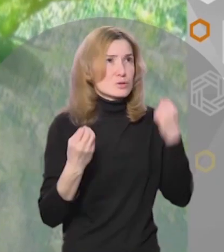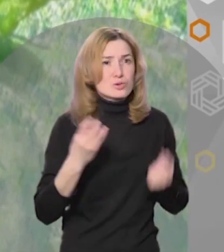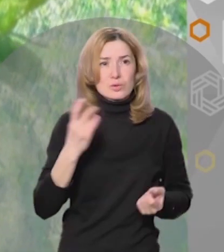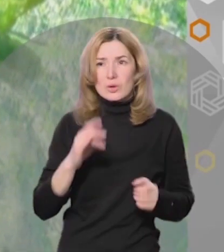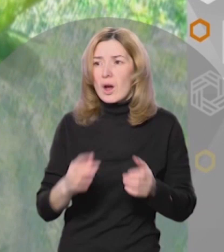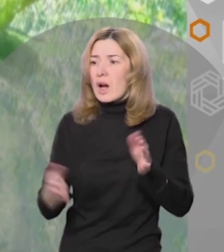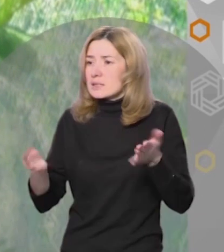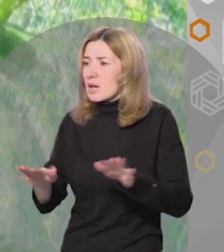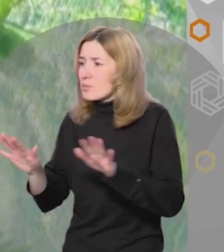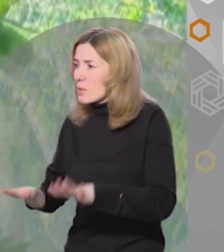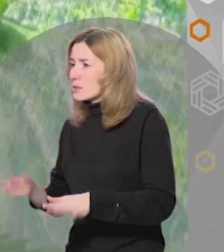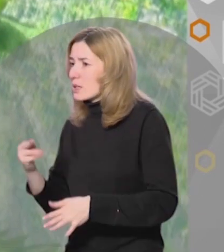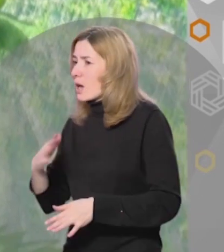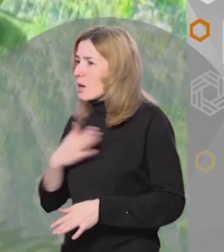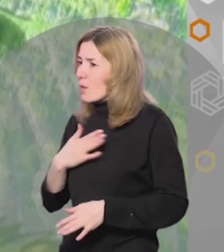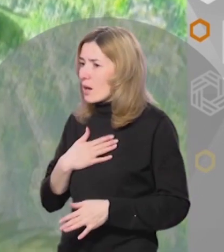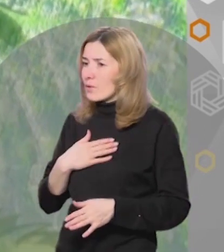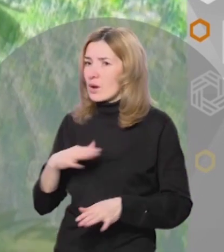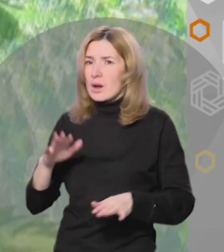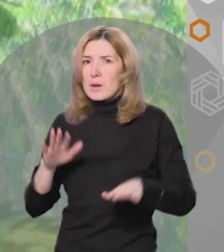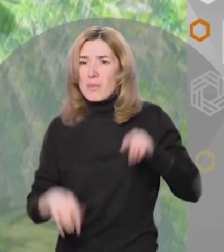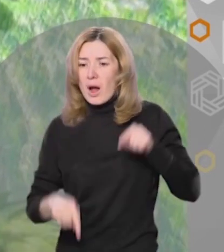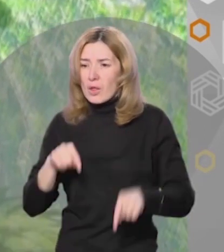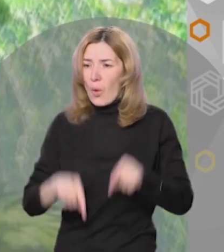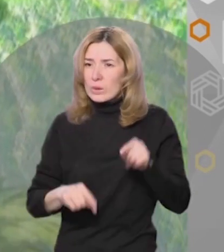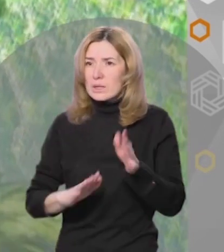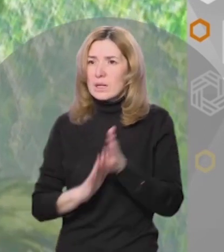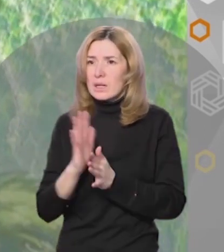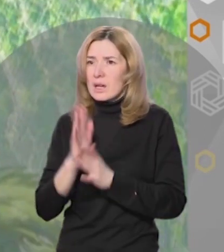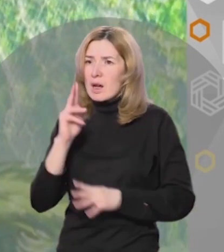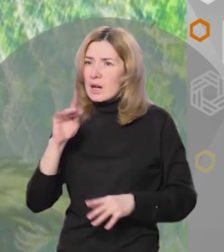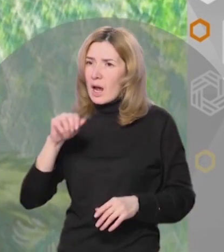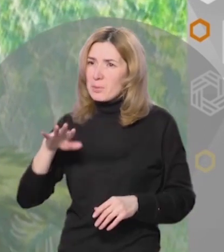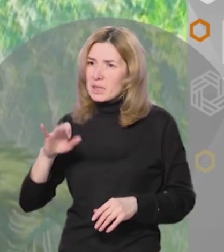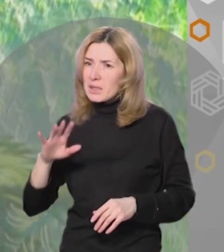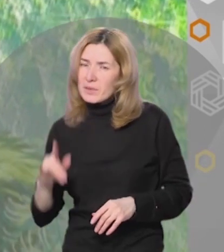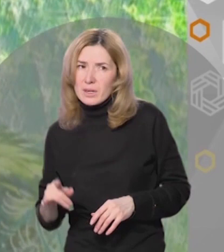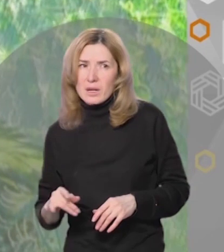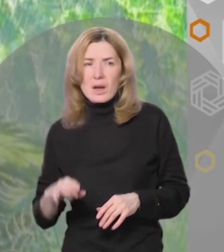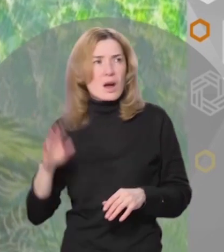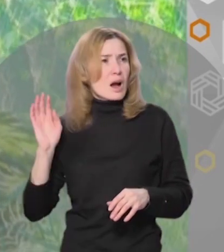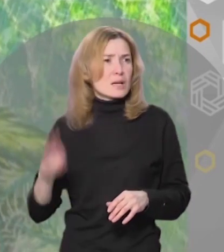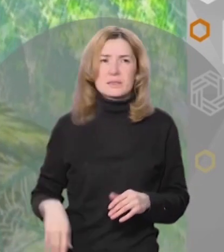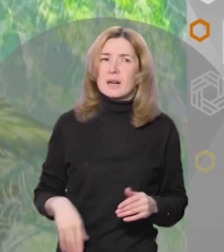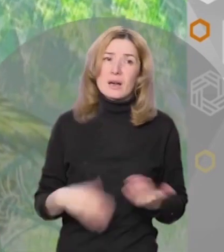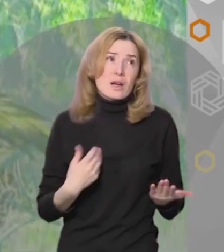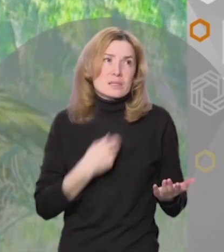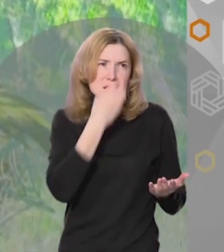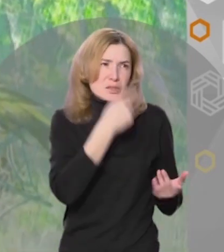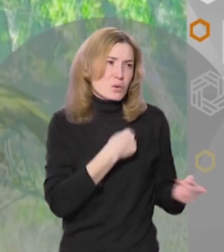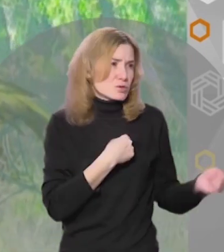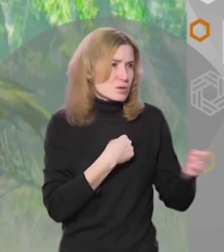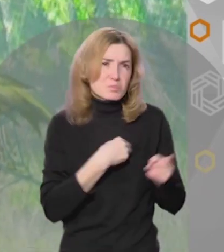нужно оставить место для моей родственницы, болотной крапивы. Хотя, надо признаться, что ее